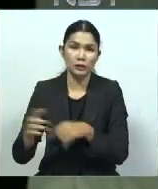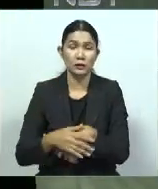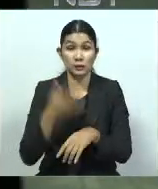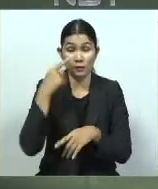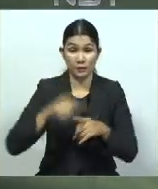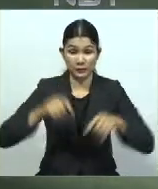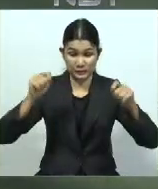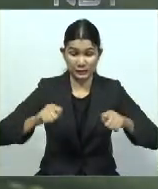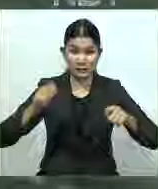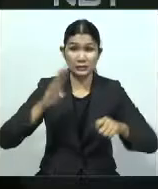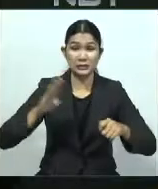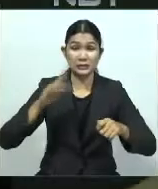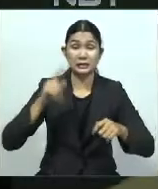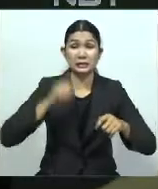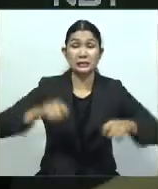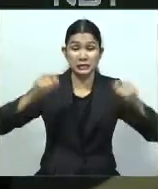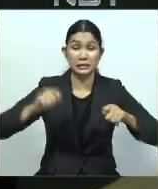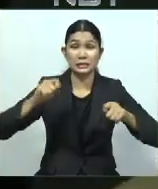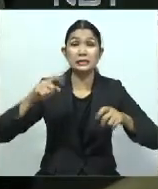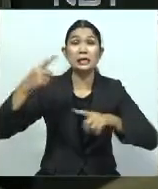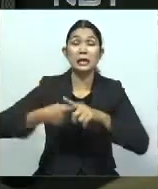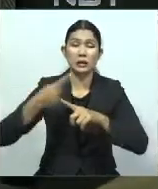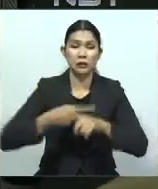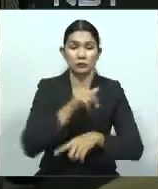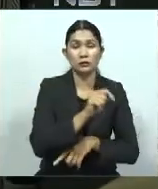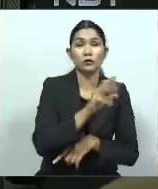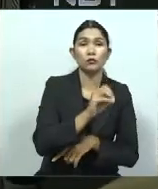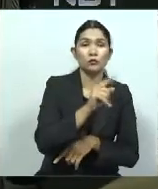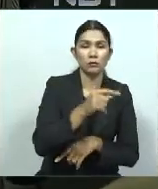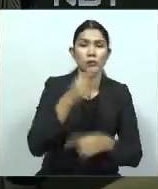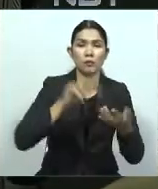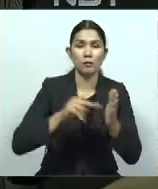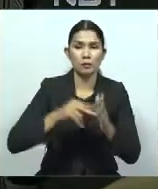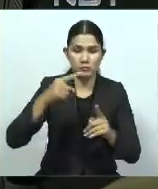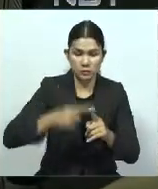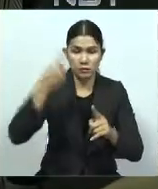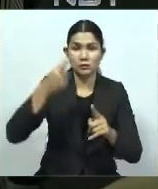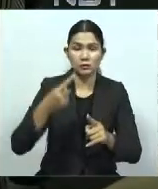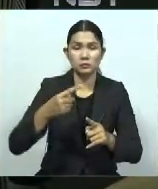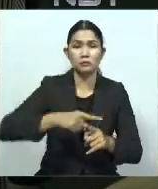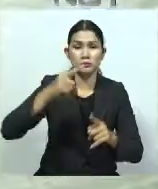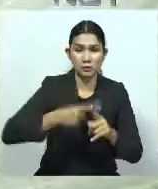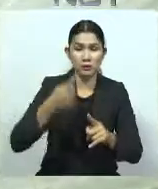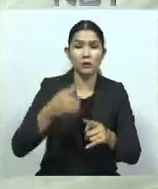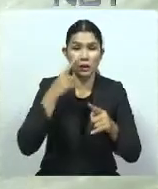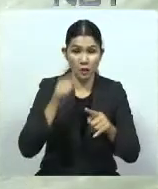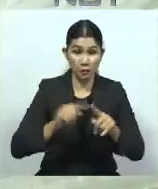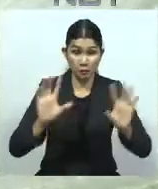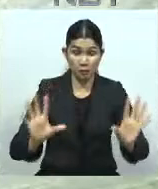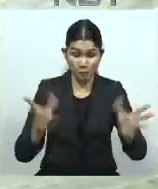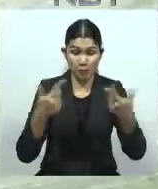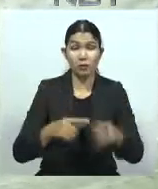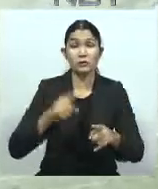การเช่าสถานที่หอประชุม TOT แจ้งวัฒนะเขาบอกว่าเป็นการเช่าแบบเดือนต่อเดือนครับแล้วก็จะหมดสัญญาในวันที่22มิถุนาย